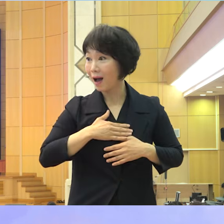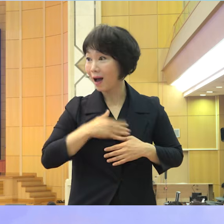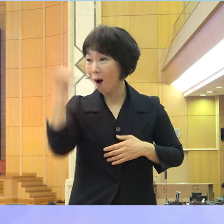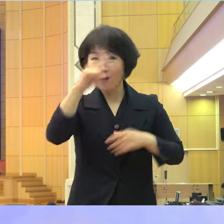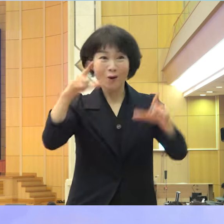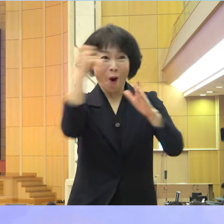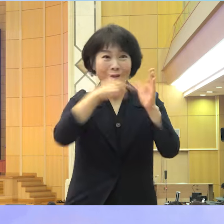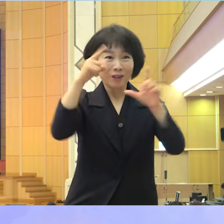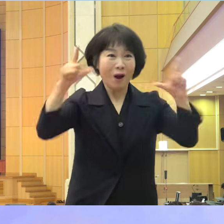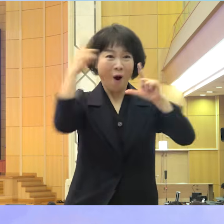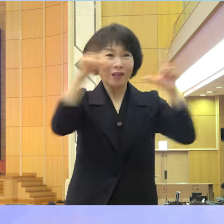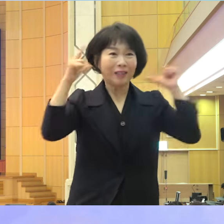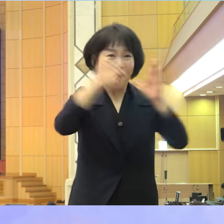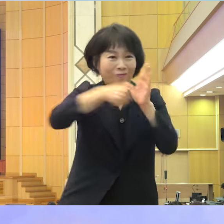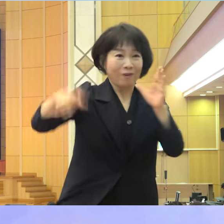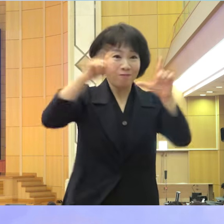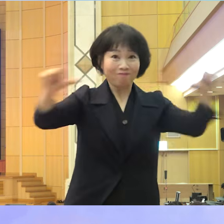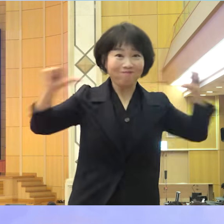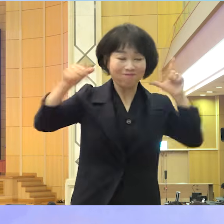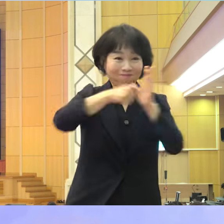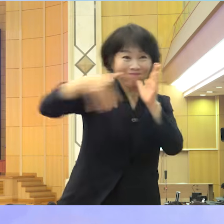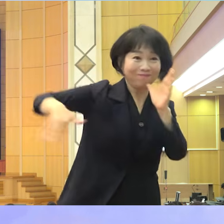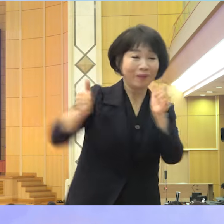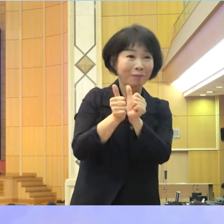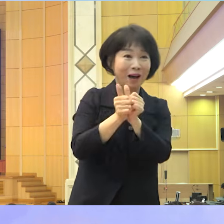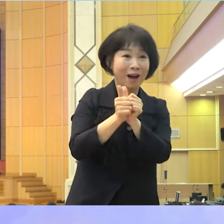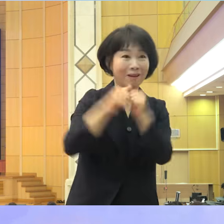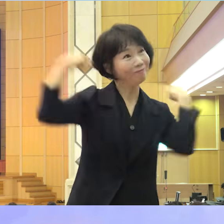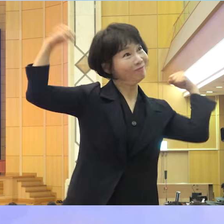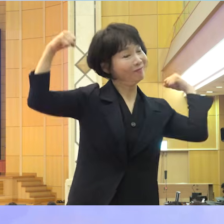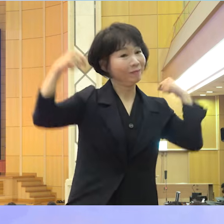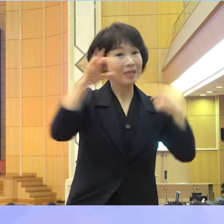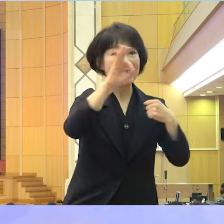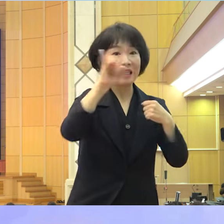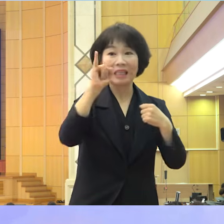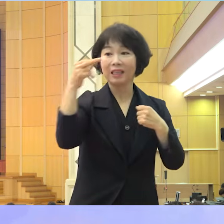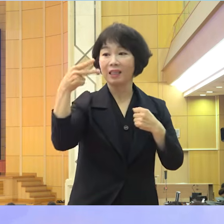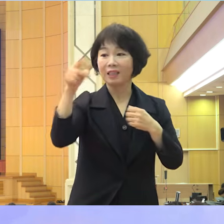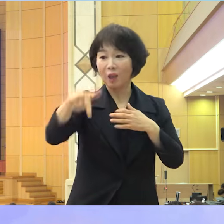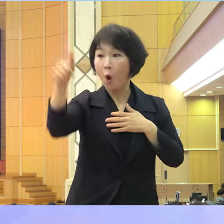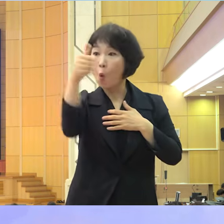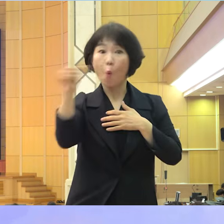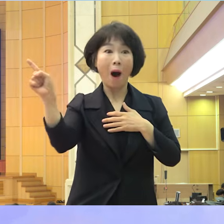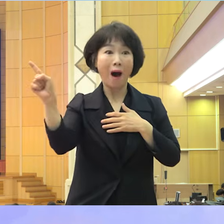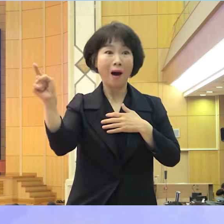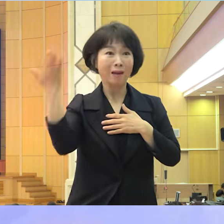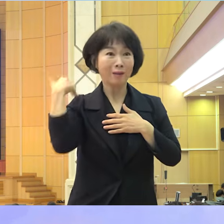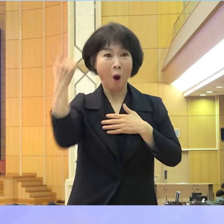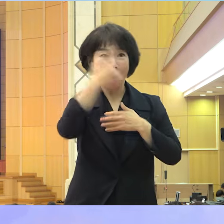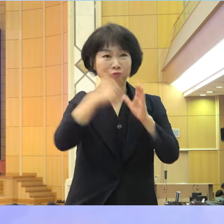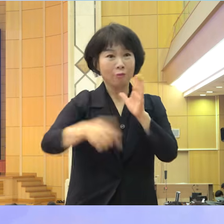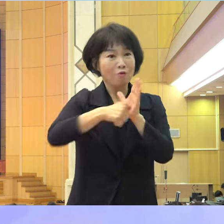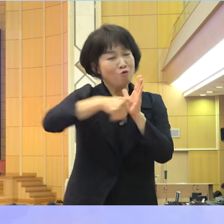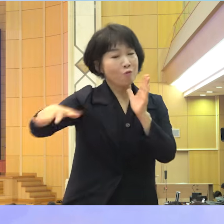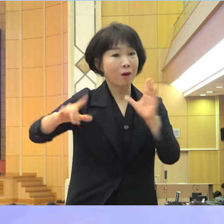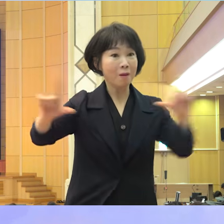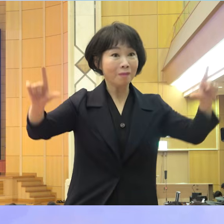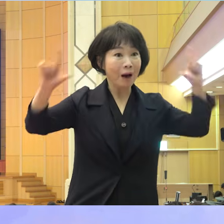하나도 없죠. 이덕화 모르면 간첩이죠. 간첩도 다 알아요. 이덕화는 이런 유명한